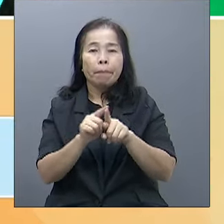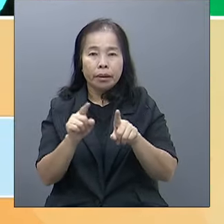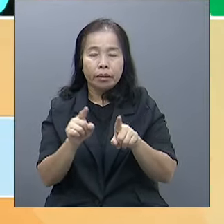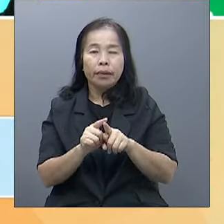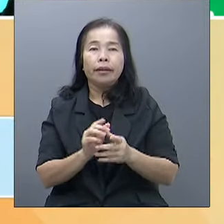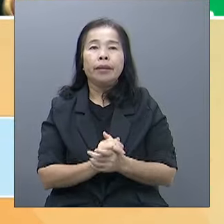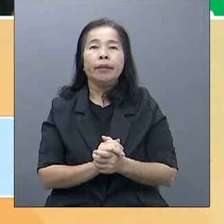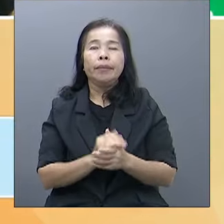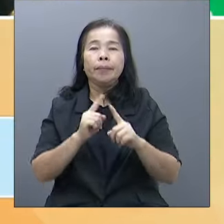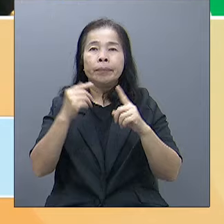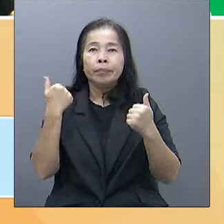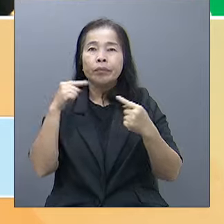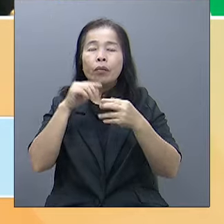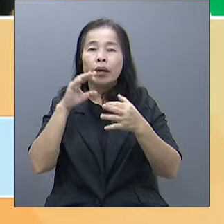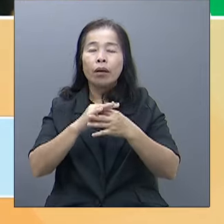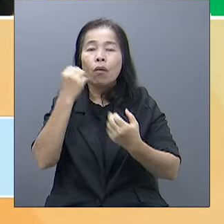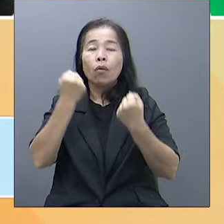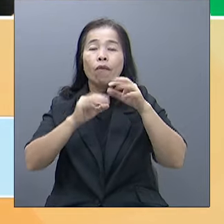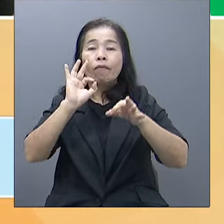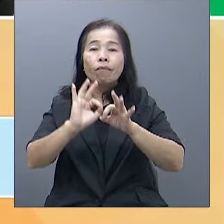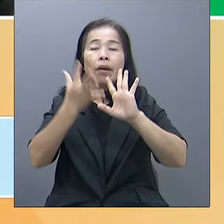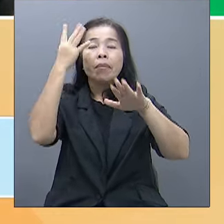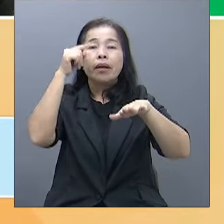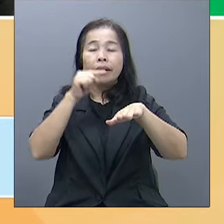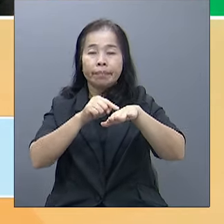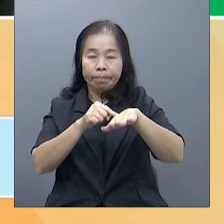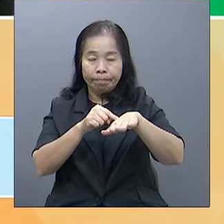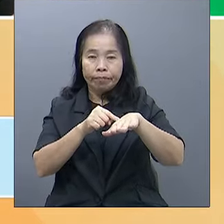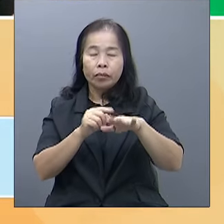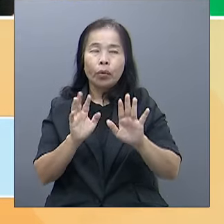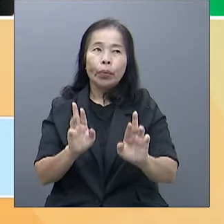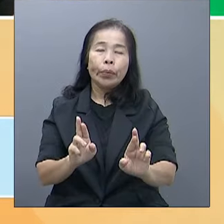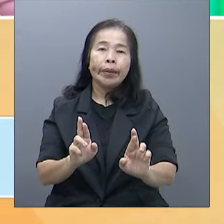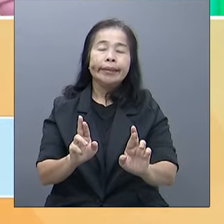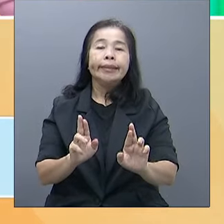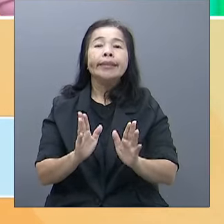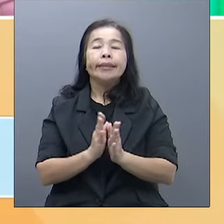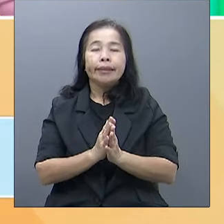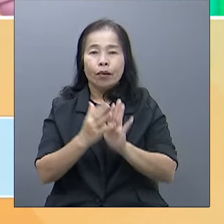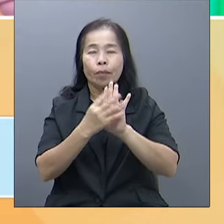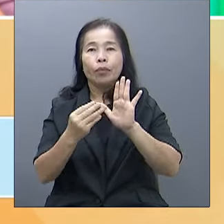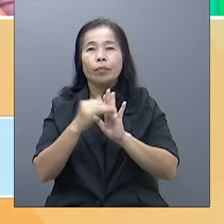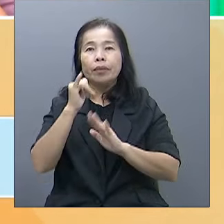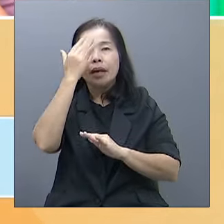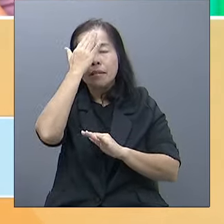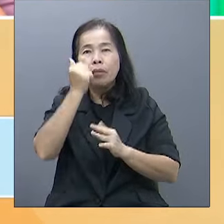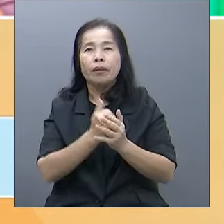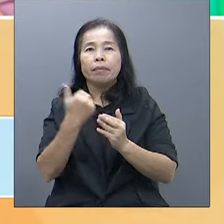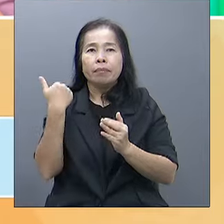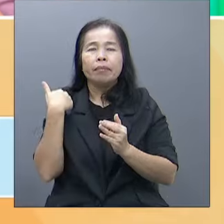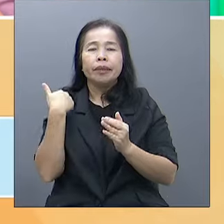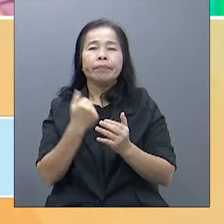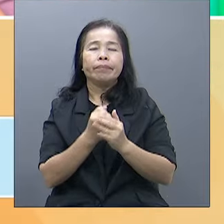กี่ยวกับเรื่องไฟไหม้นะครับก็เลยตอนนี้ก็เลยชะลอไปก่อนนะครับนะฮะ เพราะว่ามันก็เขาเรียกว่ามันยังมีจุดหนึ่ง